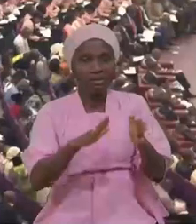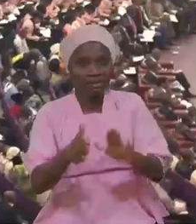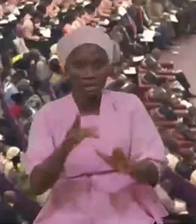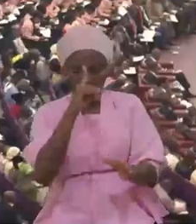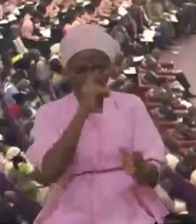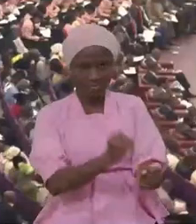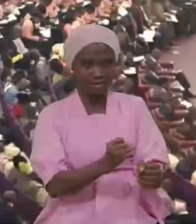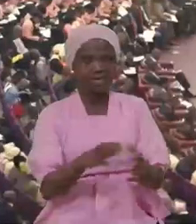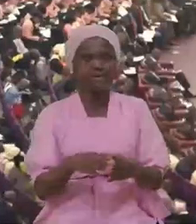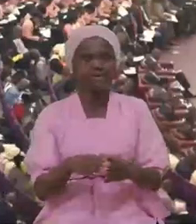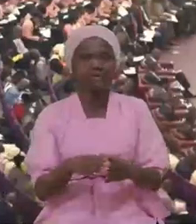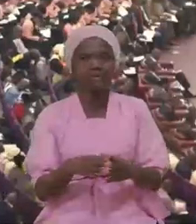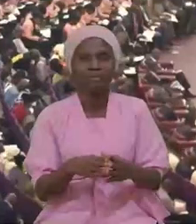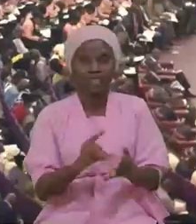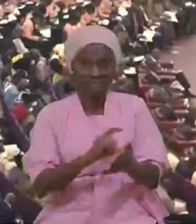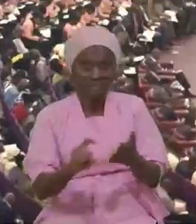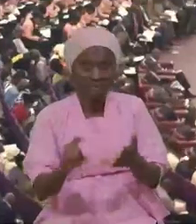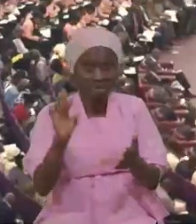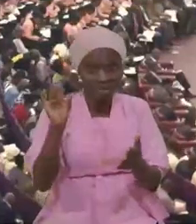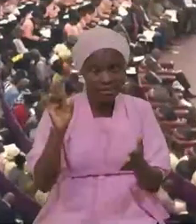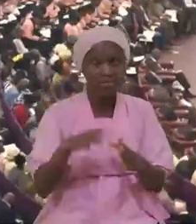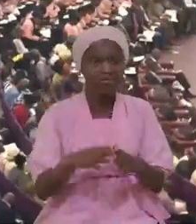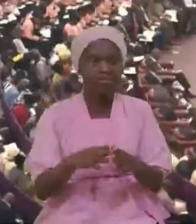le verset 18. Mais